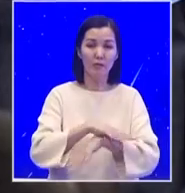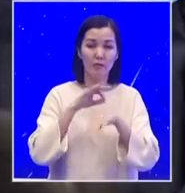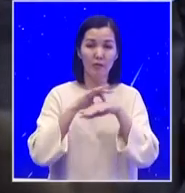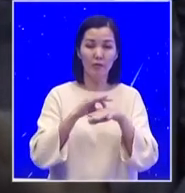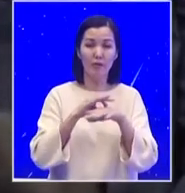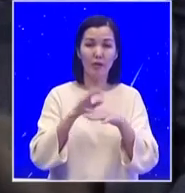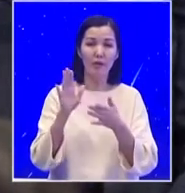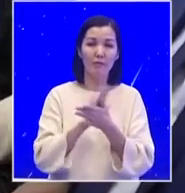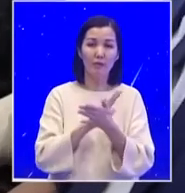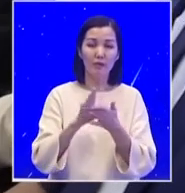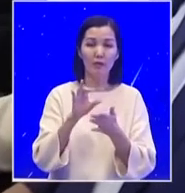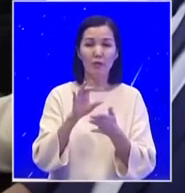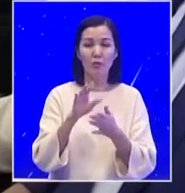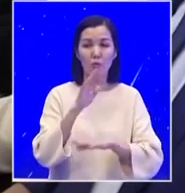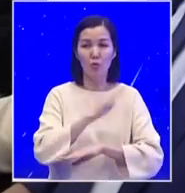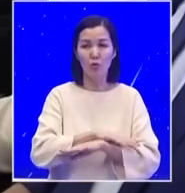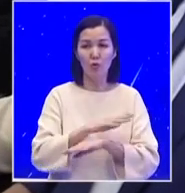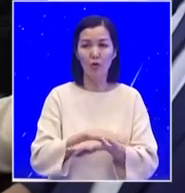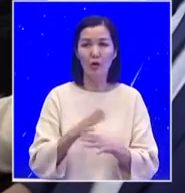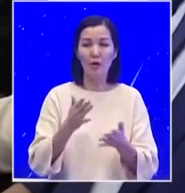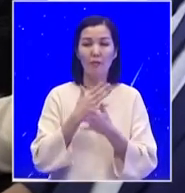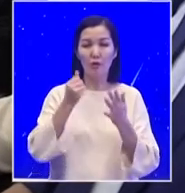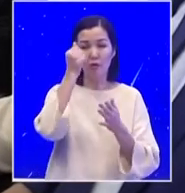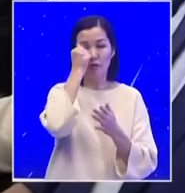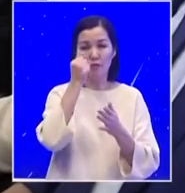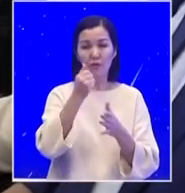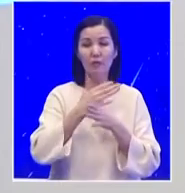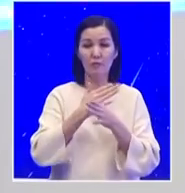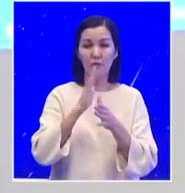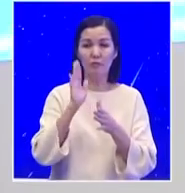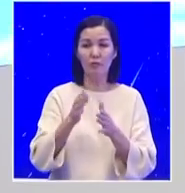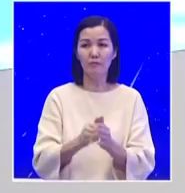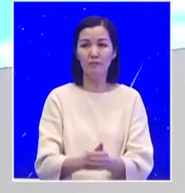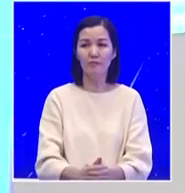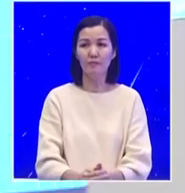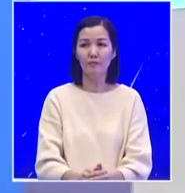провести бесплатные воркшопы. Спасибо большое. Мы вам поможем. Спасибо. Да.